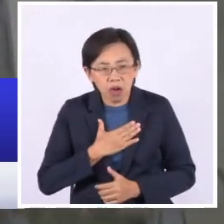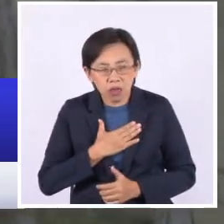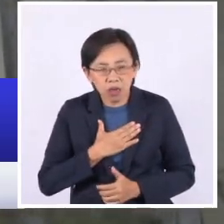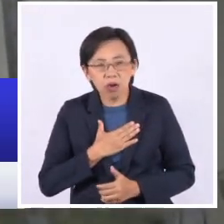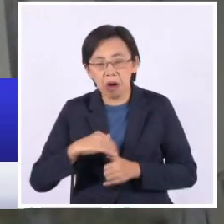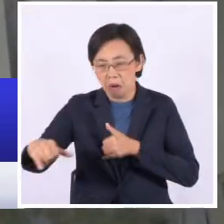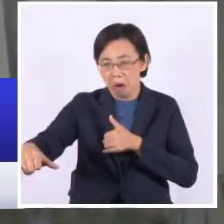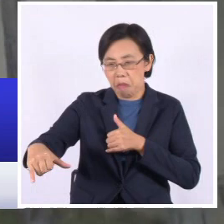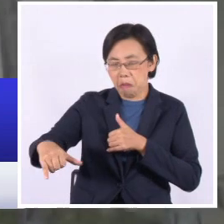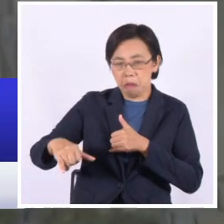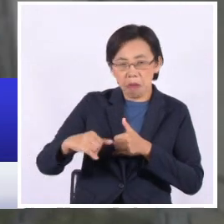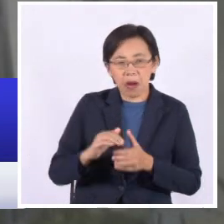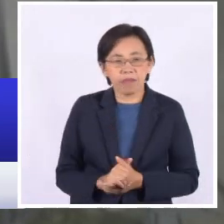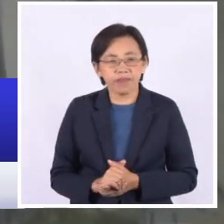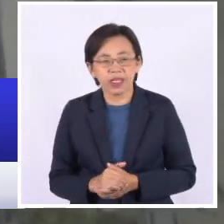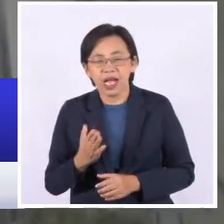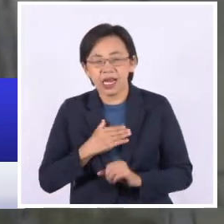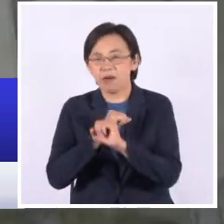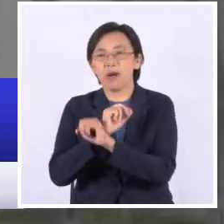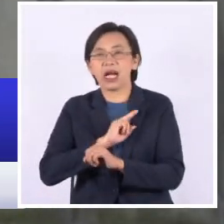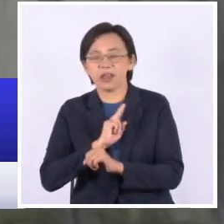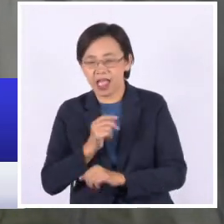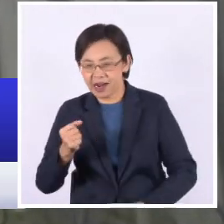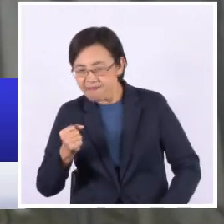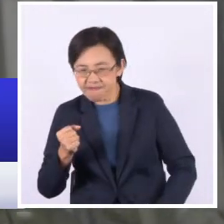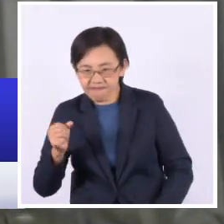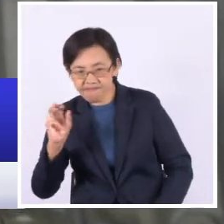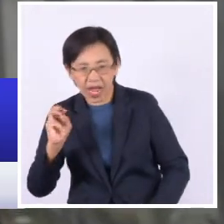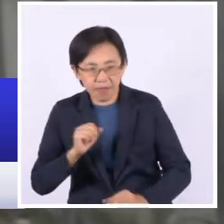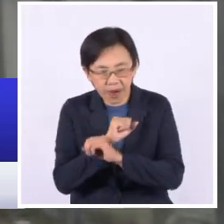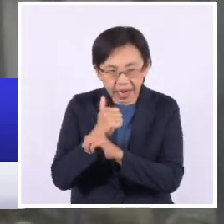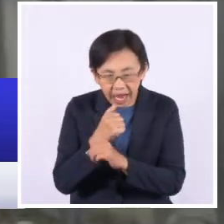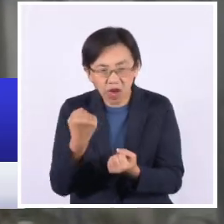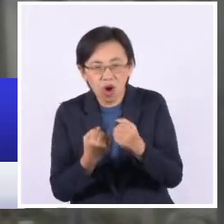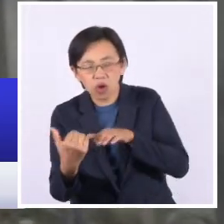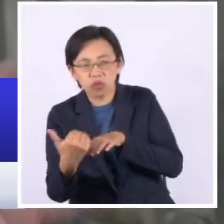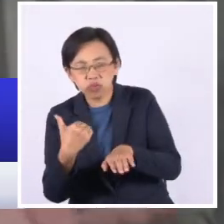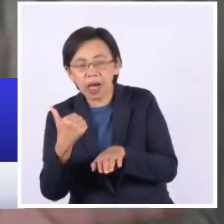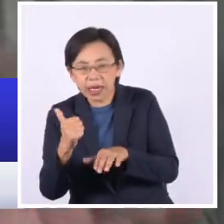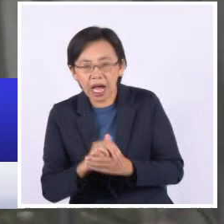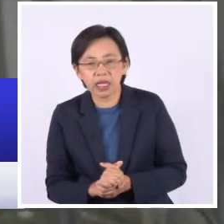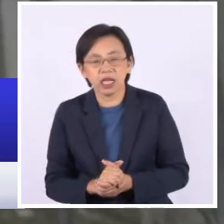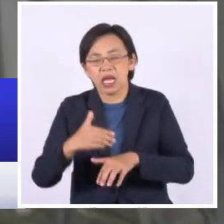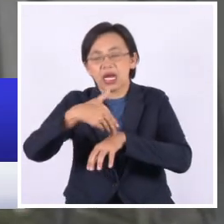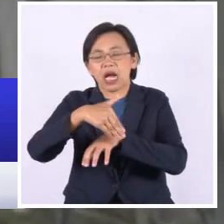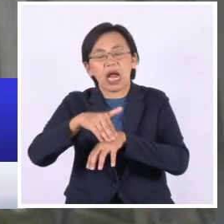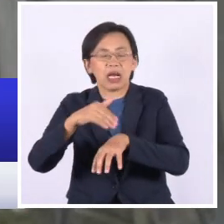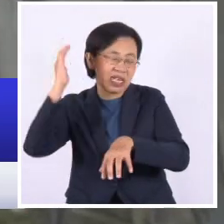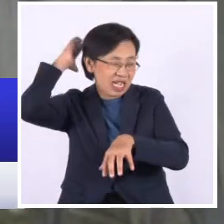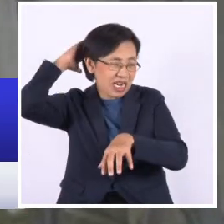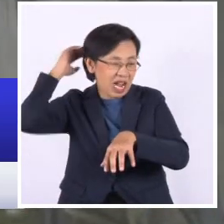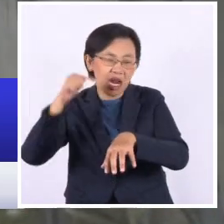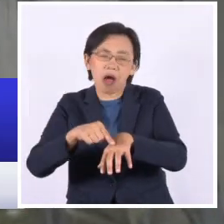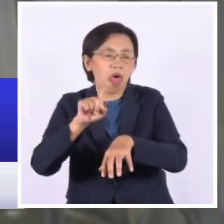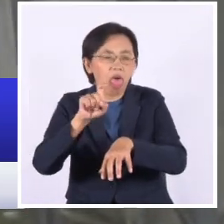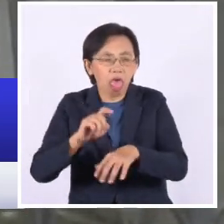จมั้ยล่ะถ้ามันไม่เผลอเนี่ยเราป้องกันพอได้เอารถเข้ารถออกรถจะทำงานหลังบ้านทำไม่ได้แล้วมันได้กัดเรา2